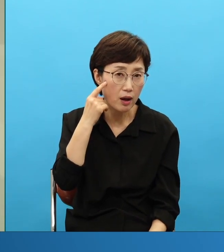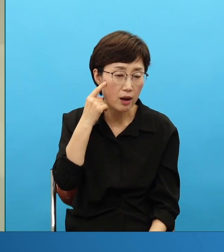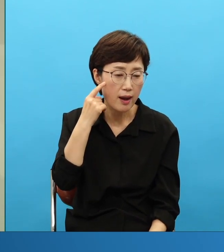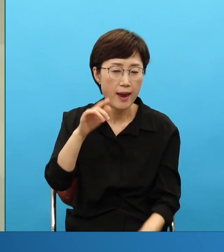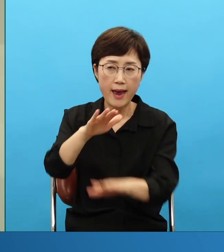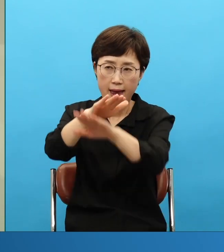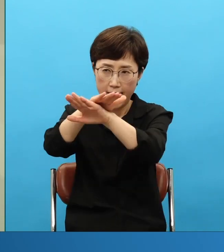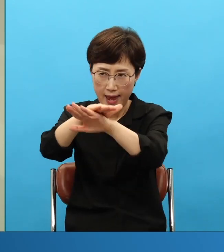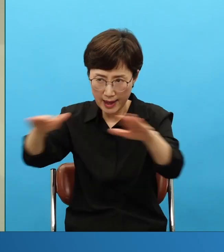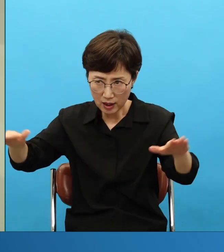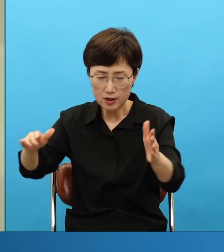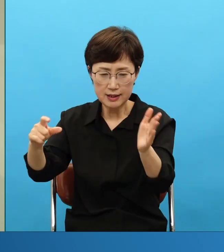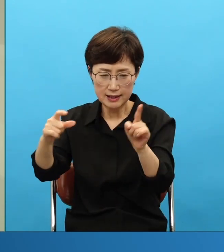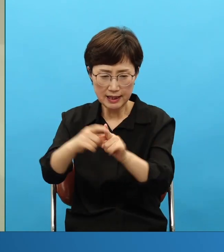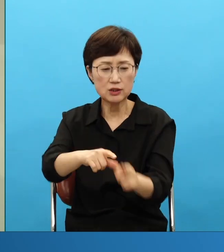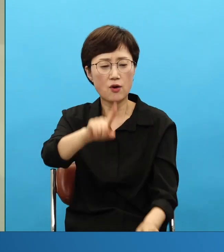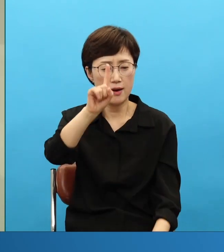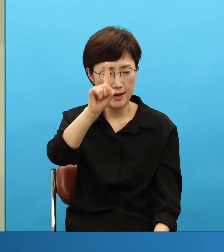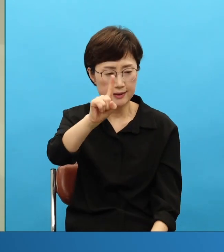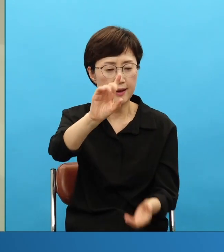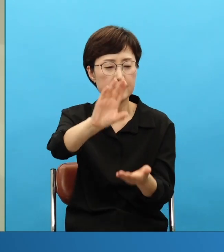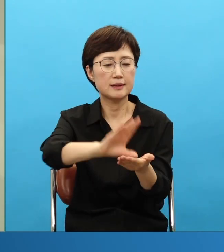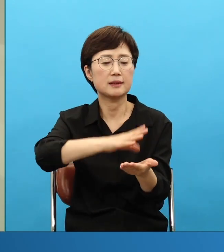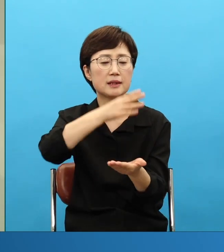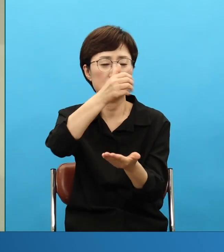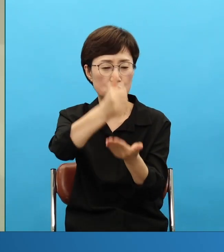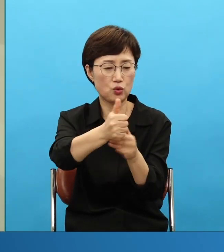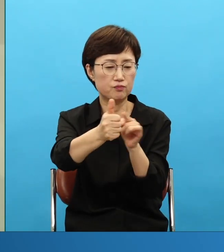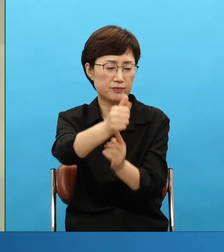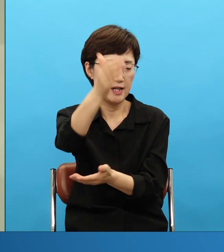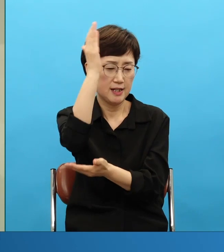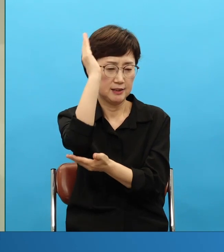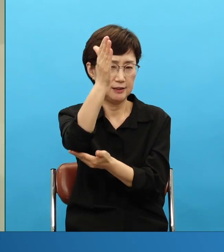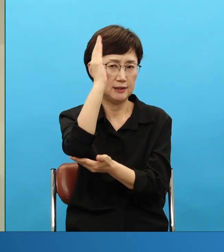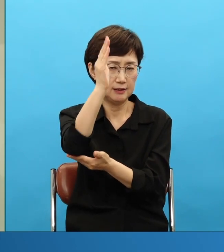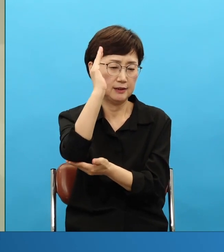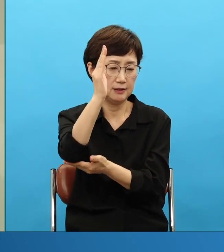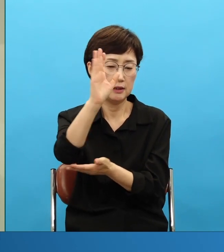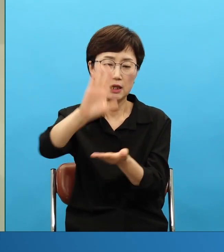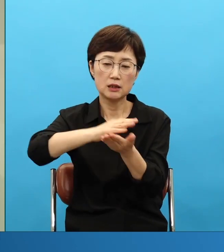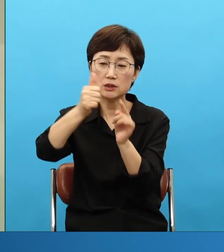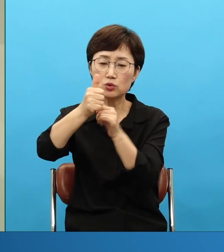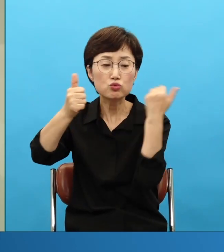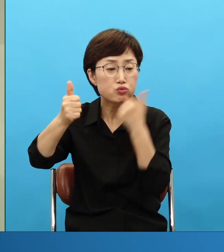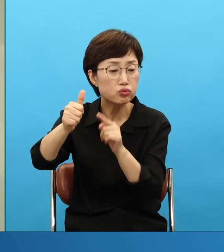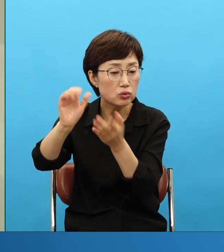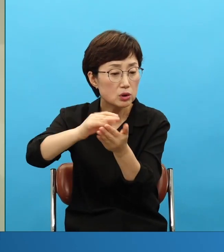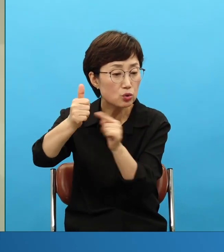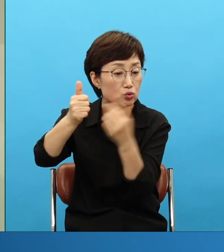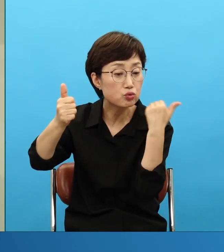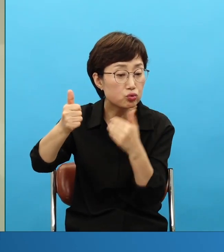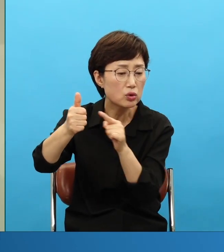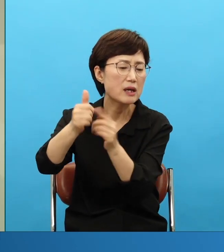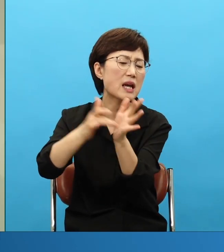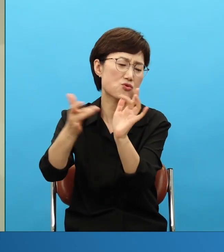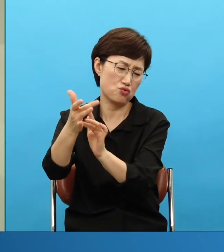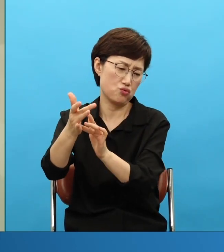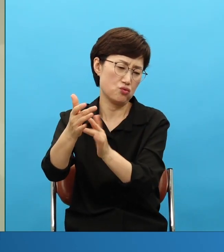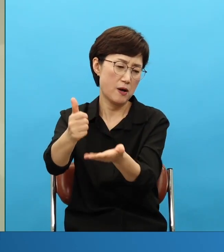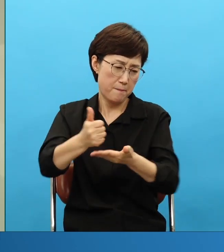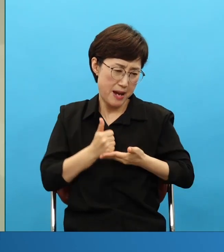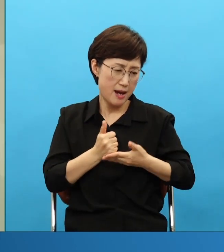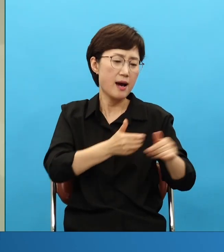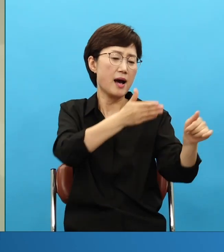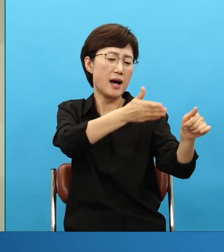핵이라는 단어가 그리스도예요. And the word that resolves all that is 그렇죠? Christ. Isn't 그럼 that so? 그리스도는 누굽니까? Then who is this Christ? 그래서 예수 믿는 거예요. That's why we believe